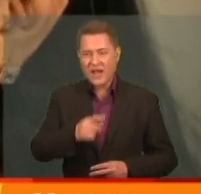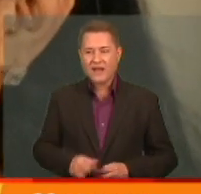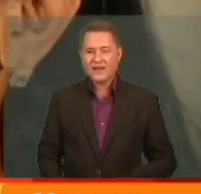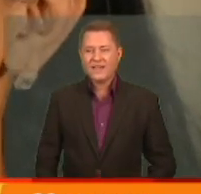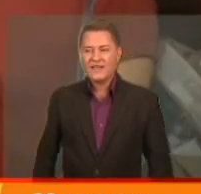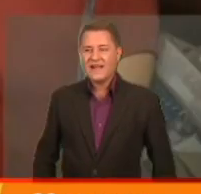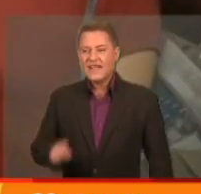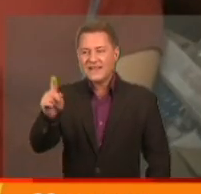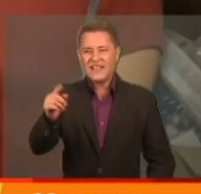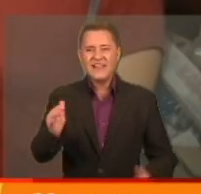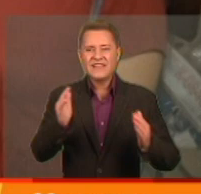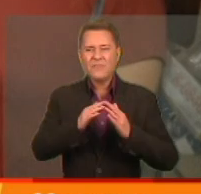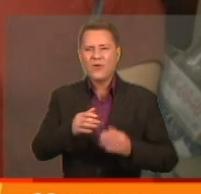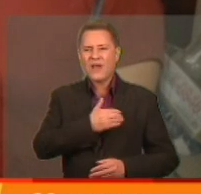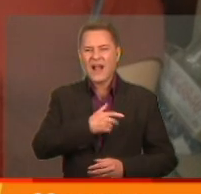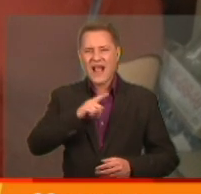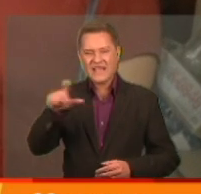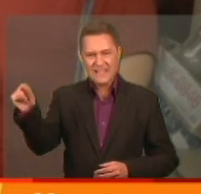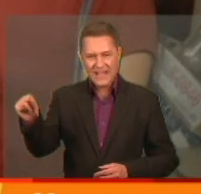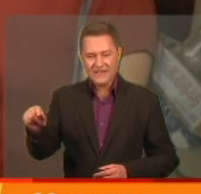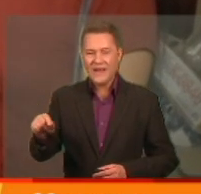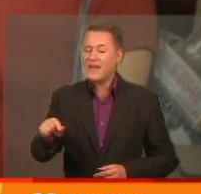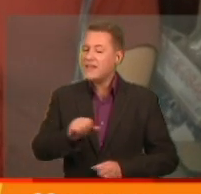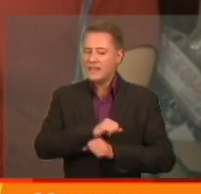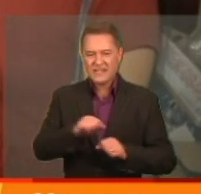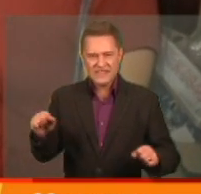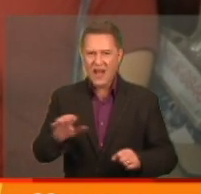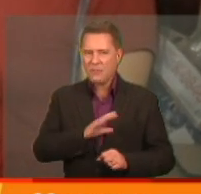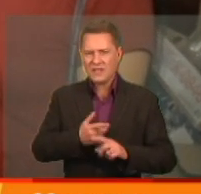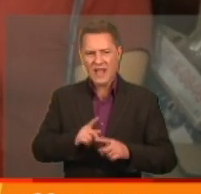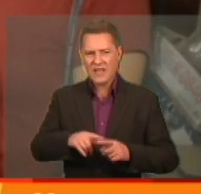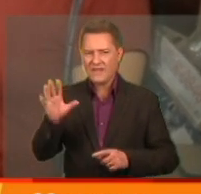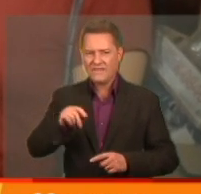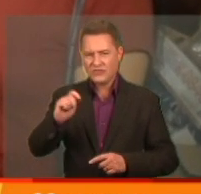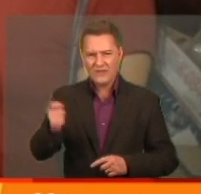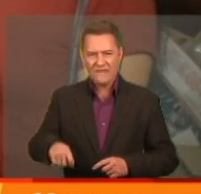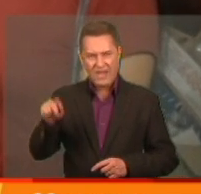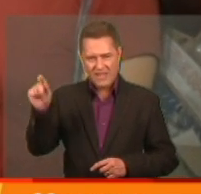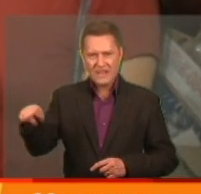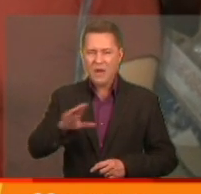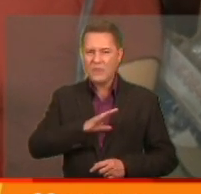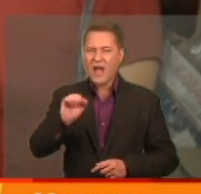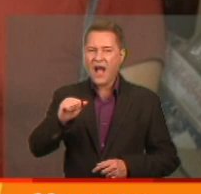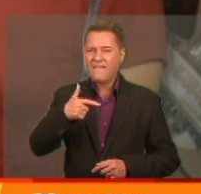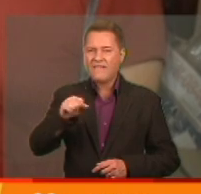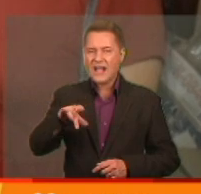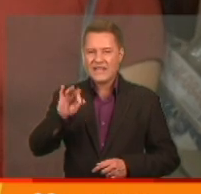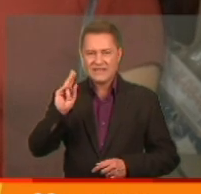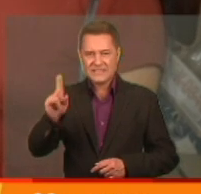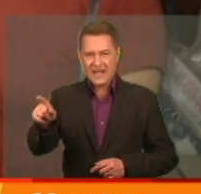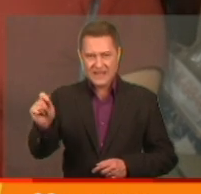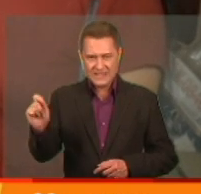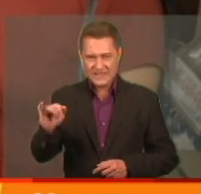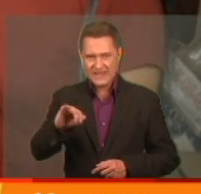домой хотела, ты помнишь, как ты хотела, а нельзя было это все. Как ты плакала, ой, боролась за